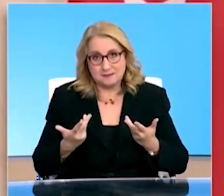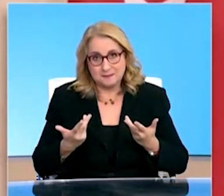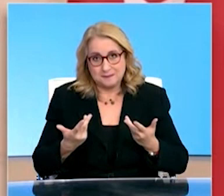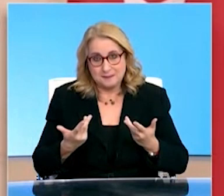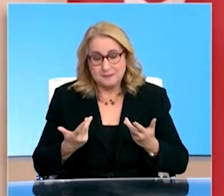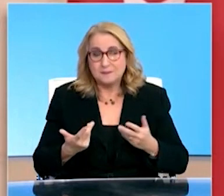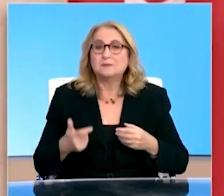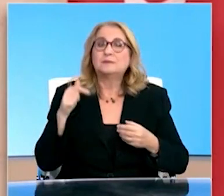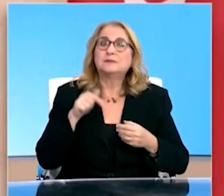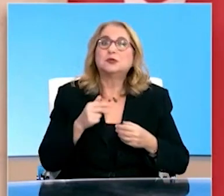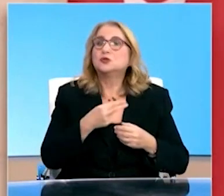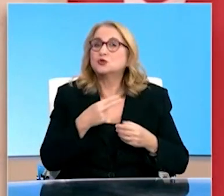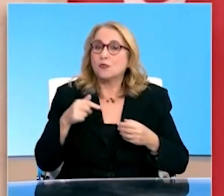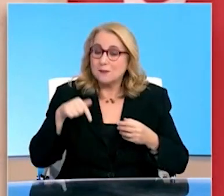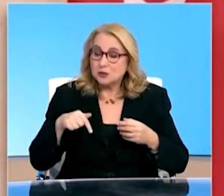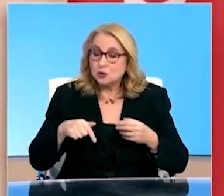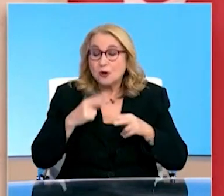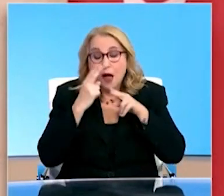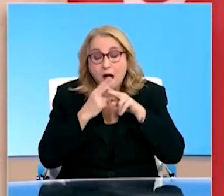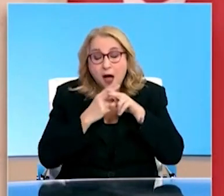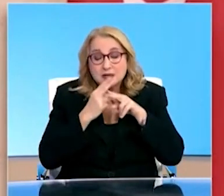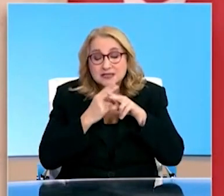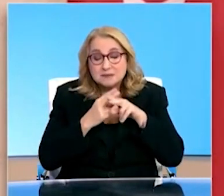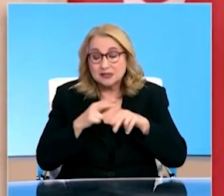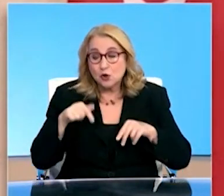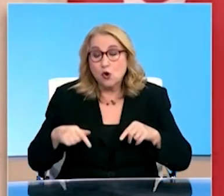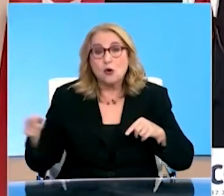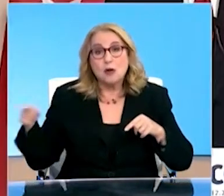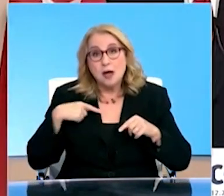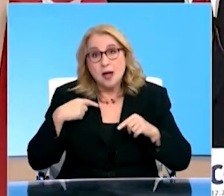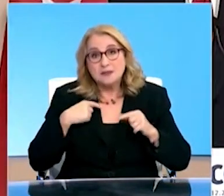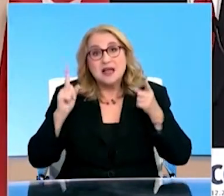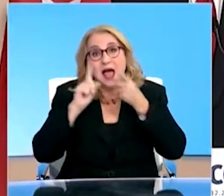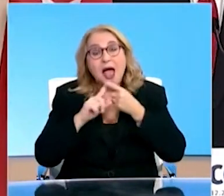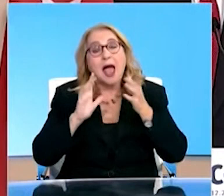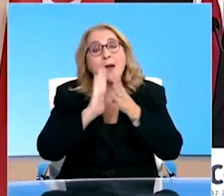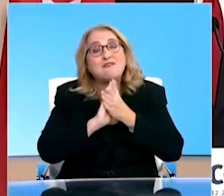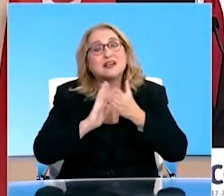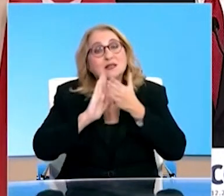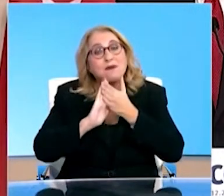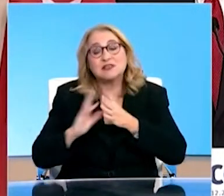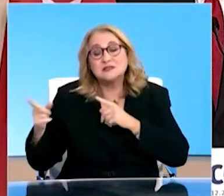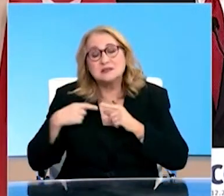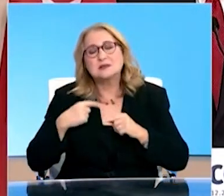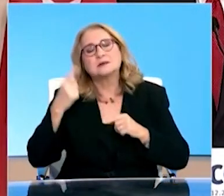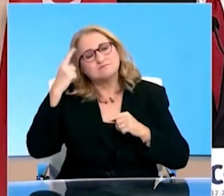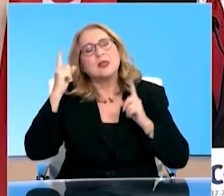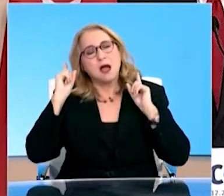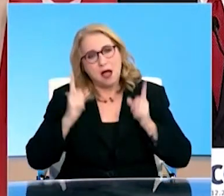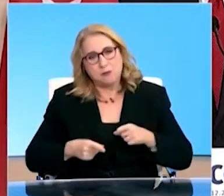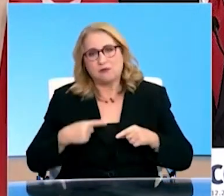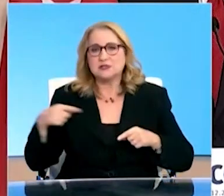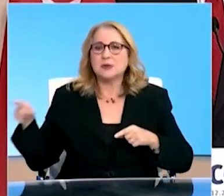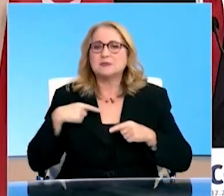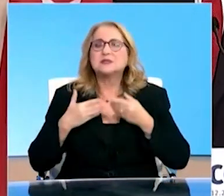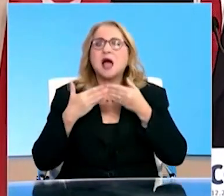Στο πλαίσιο της συνέχισης του υψηλού επίπεδου επαφών, τονίσαμε να κρατηθούν ανοιχτοί διάλογοι